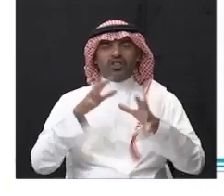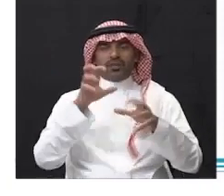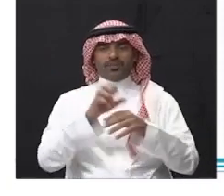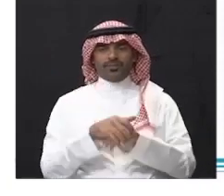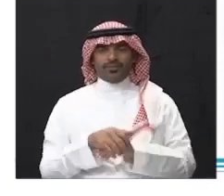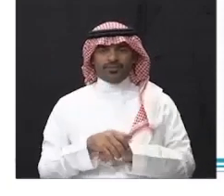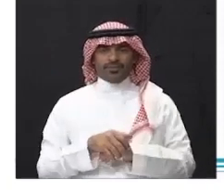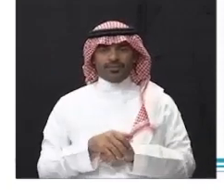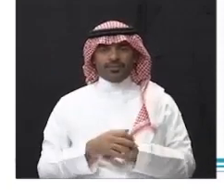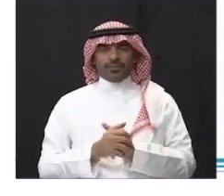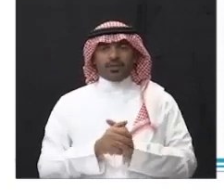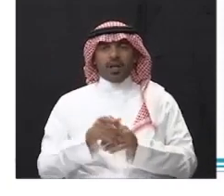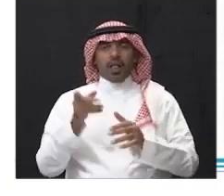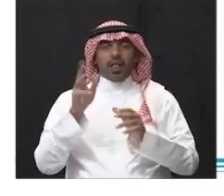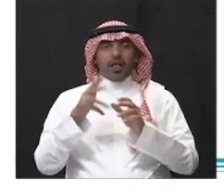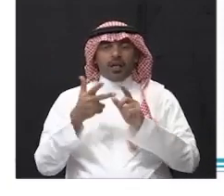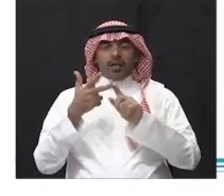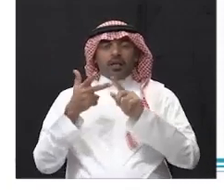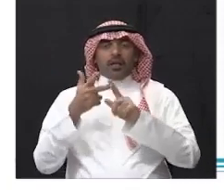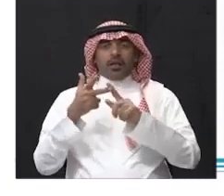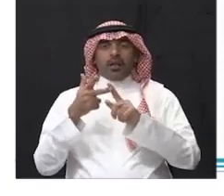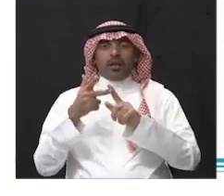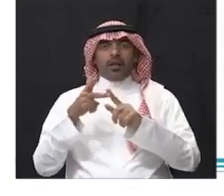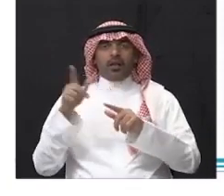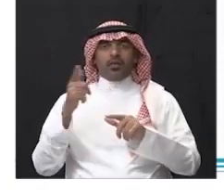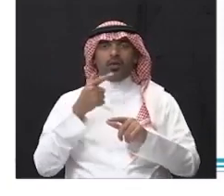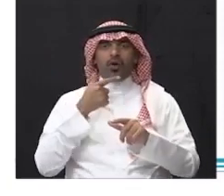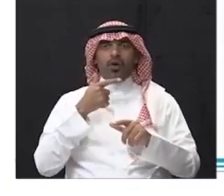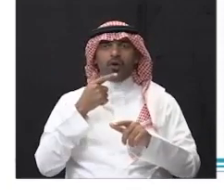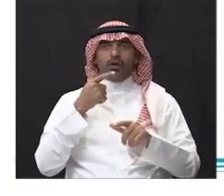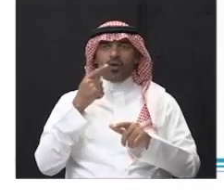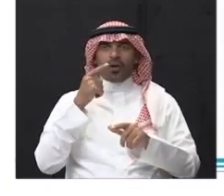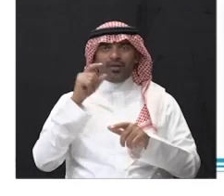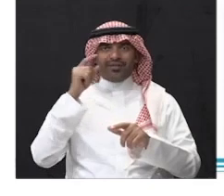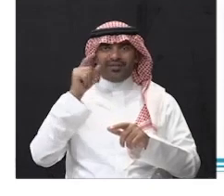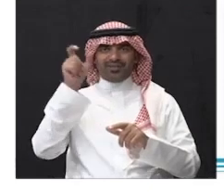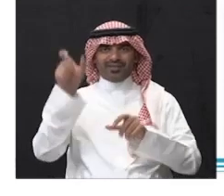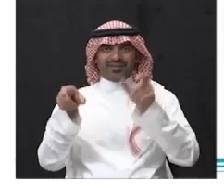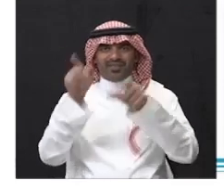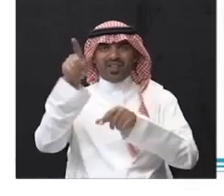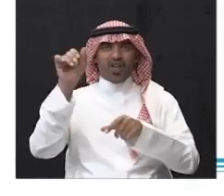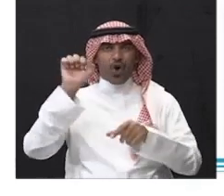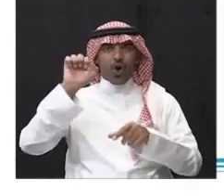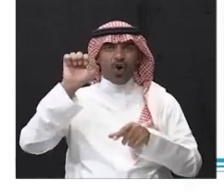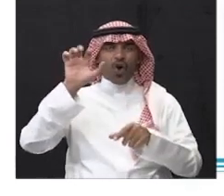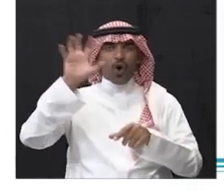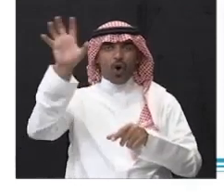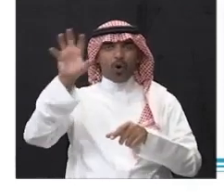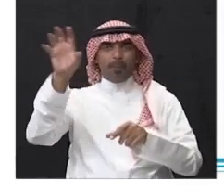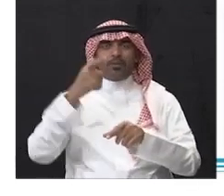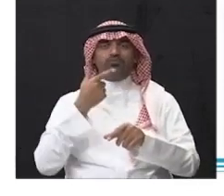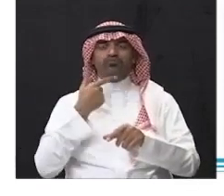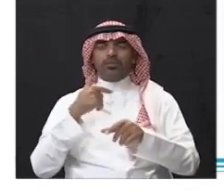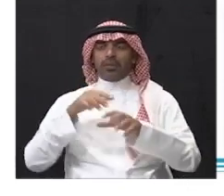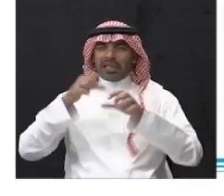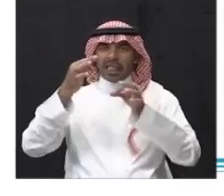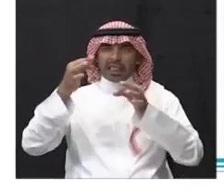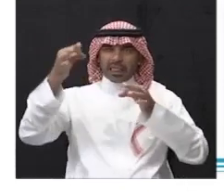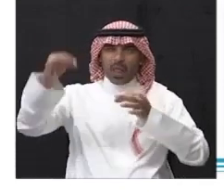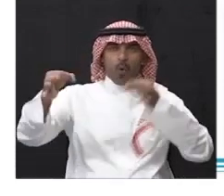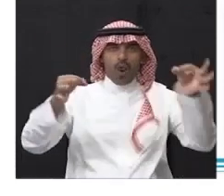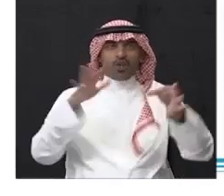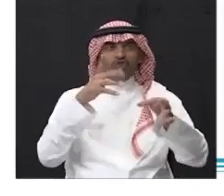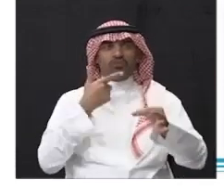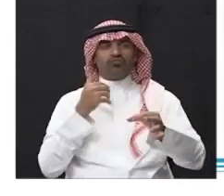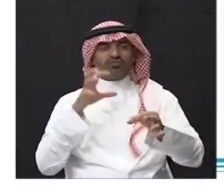وتوسيع ممتلكاتهم فيها والسيطرة على مقوماتها الاقتصادية، خصوصاً بعد الزيادة الكبيرة في